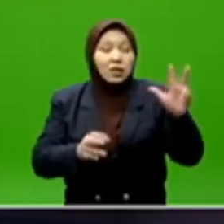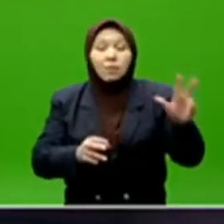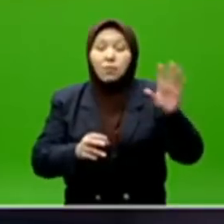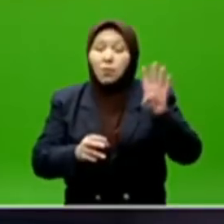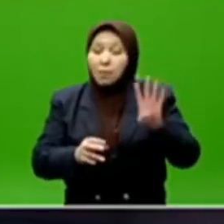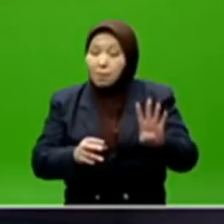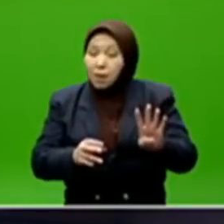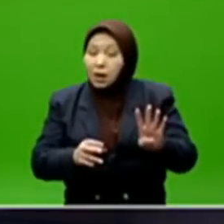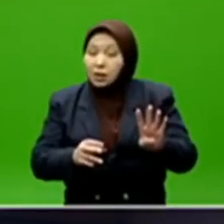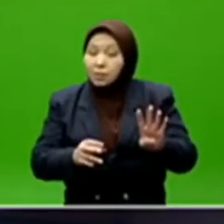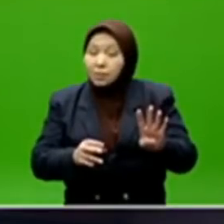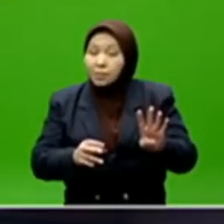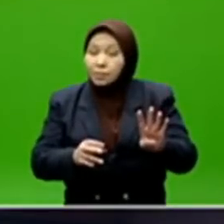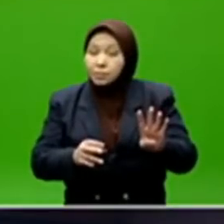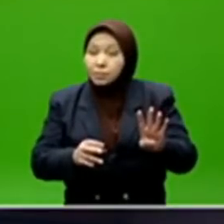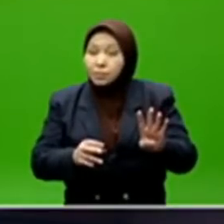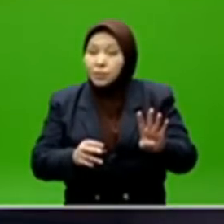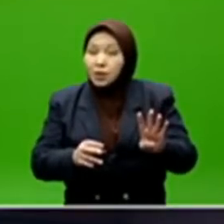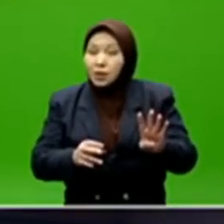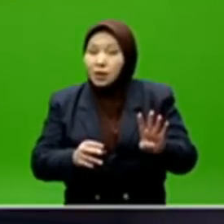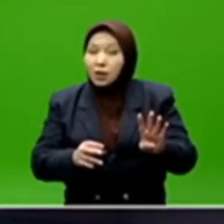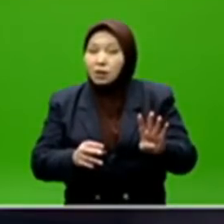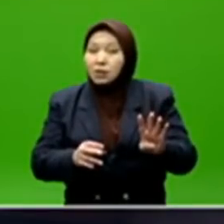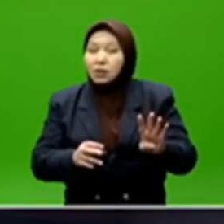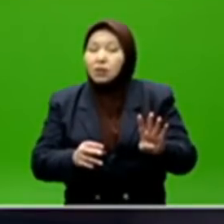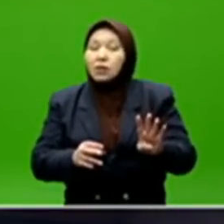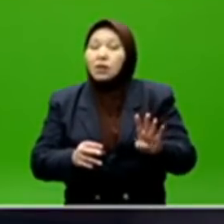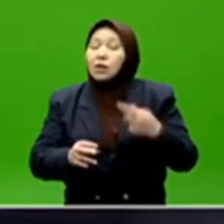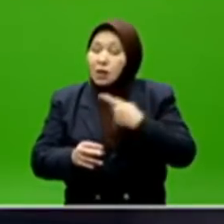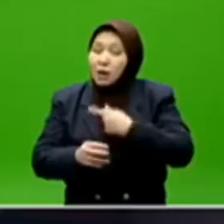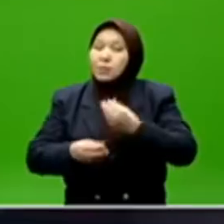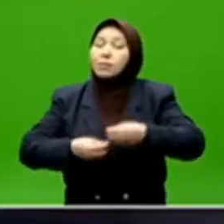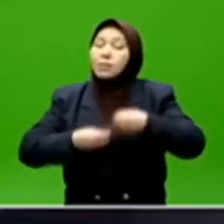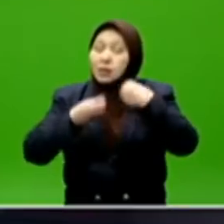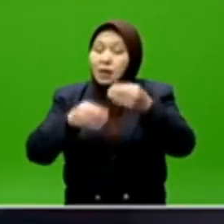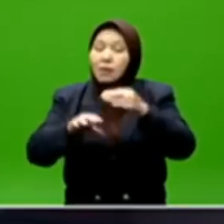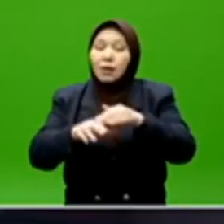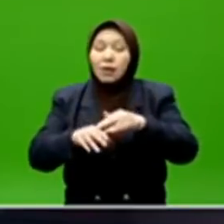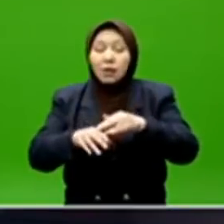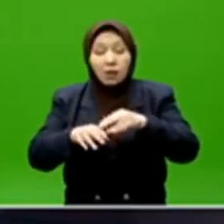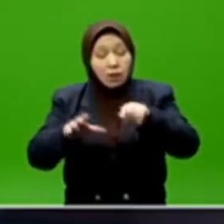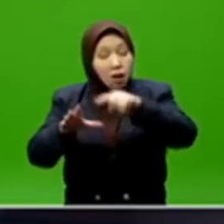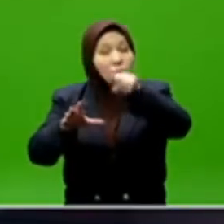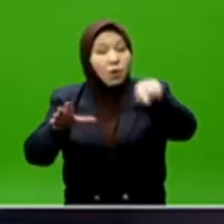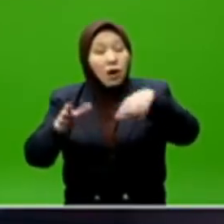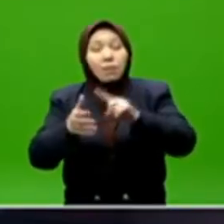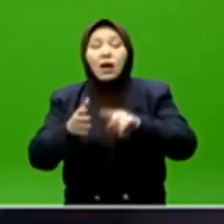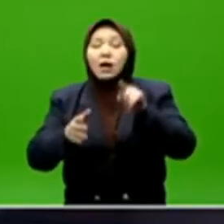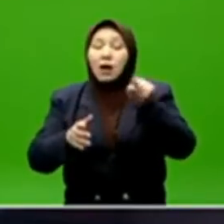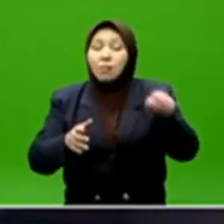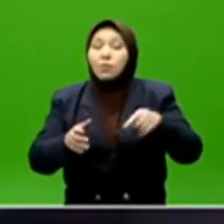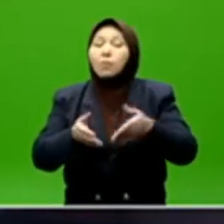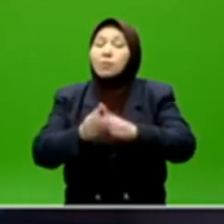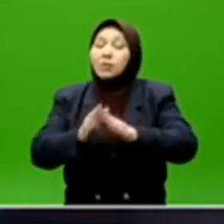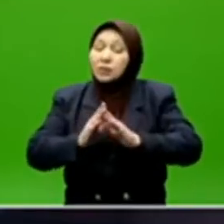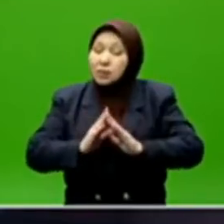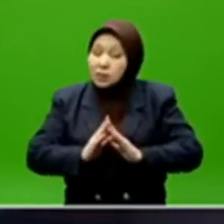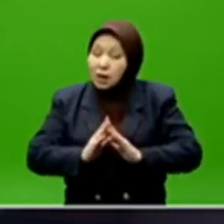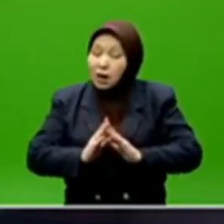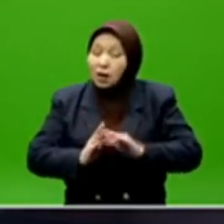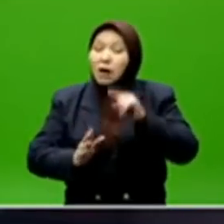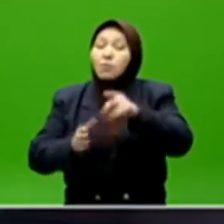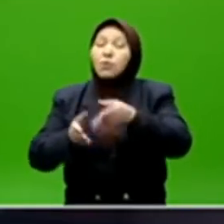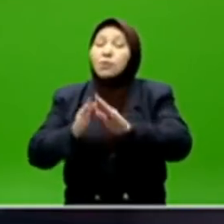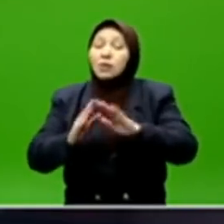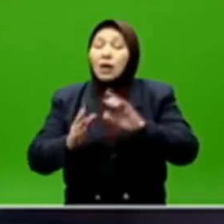atakum min kulli ma sa'altumuh, ya, kami berikan kepada kamu apa yang kamu mohon. Ha, ya, kamu